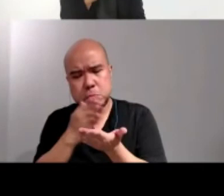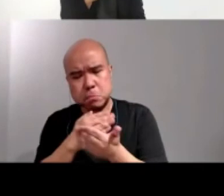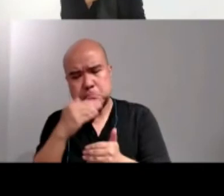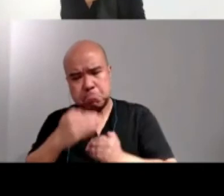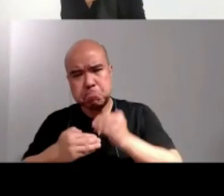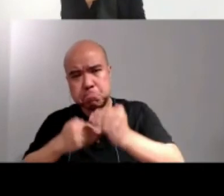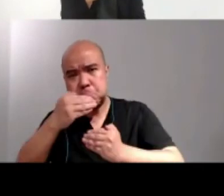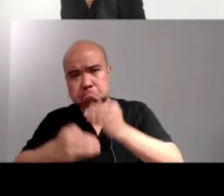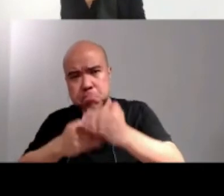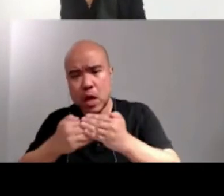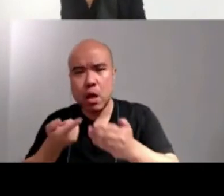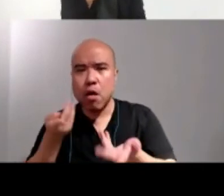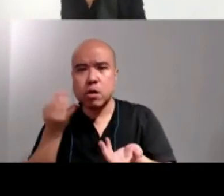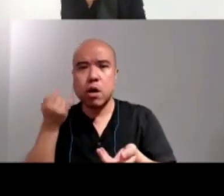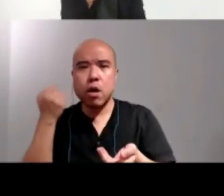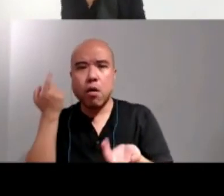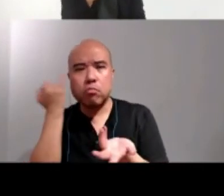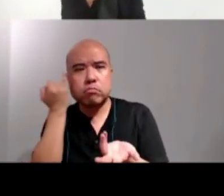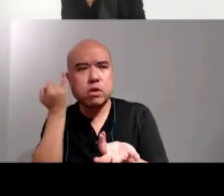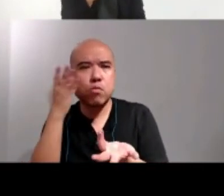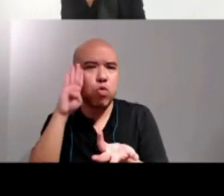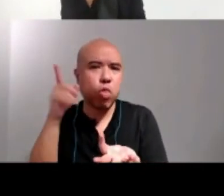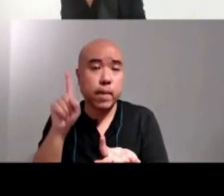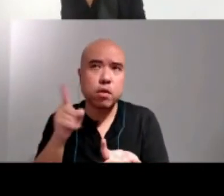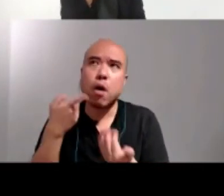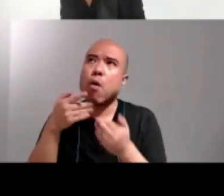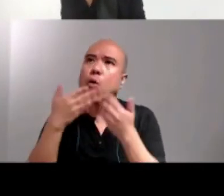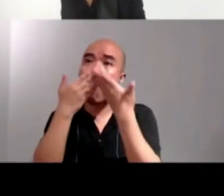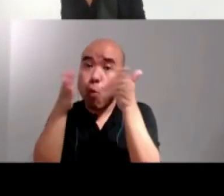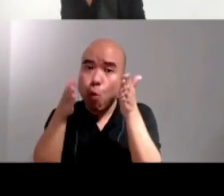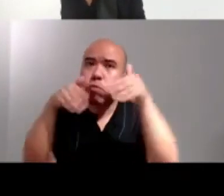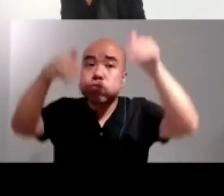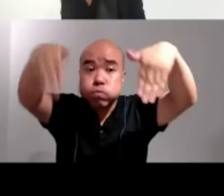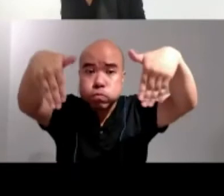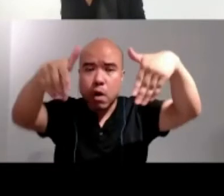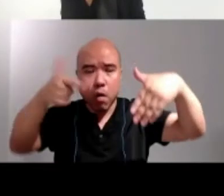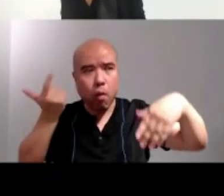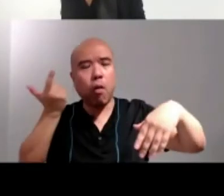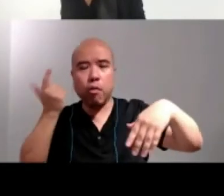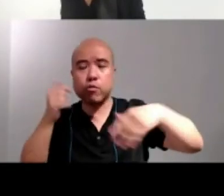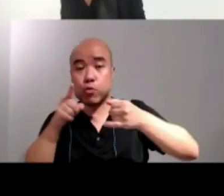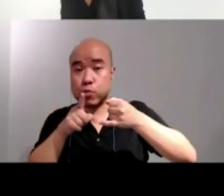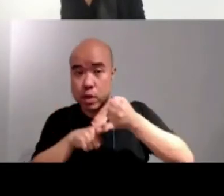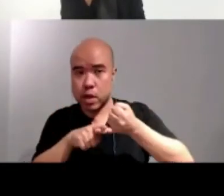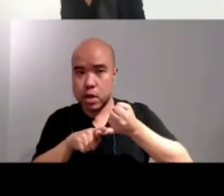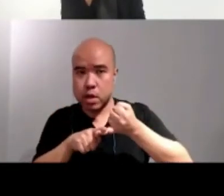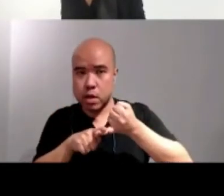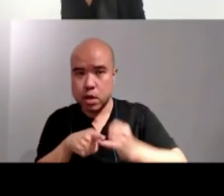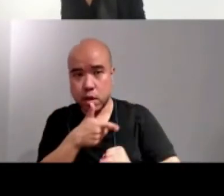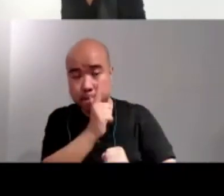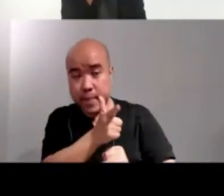道究竟有多少人可以幫到我，但是當我們公開招募的時候，估不到我們都可以招募到超過80至100